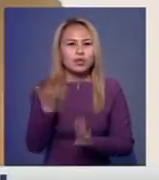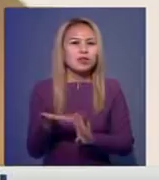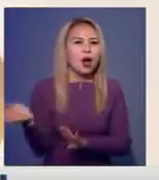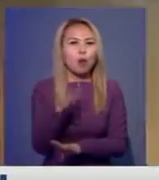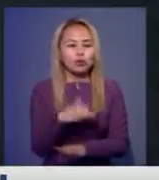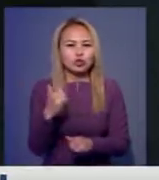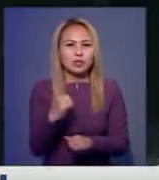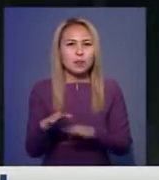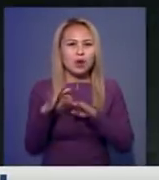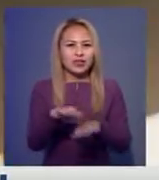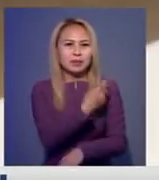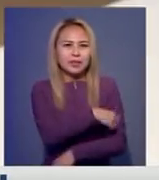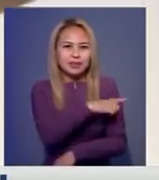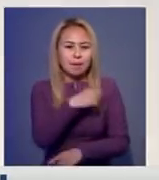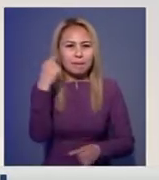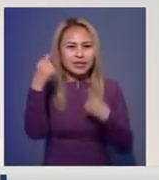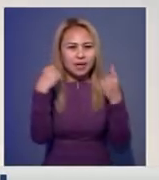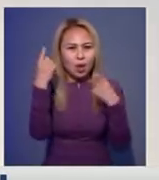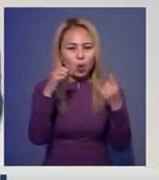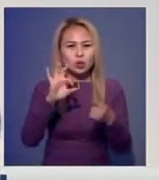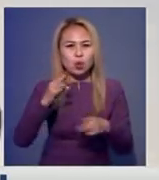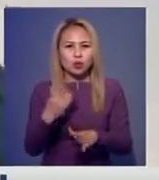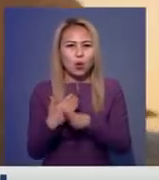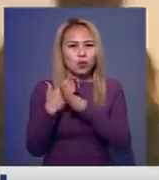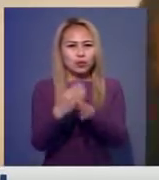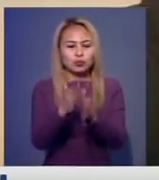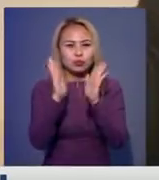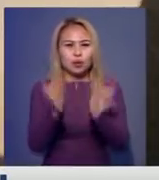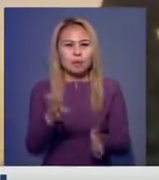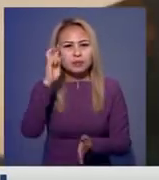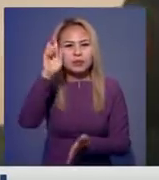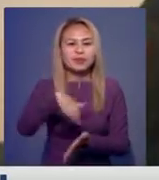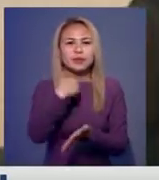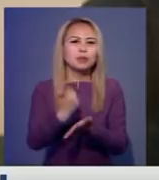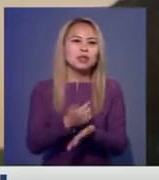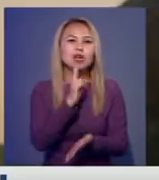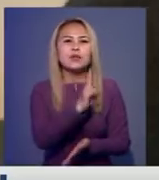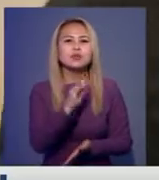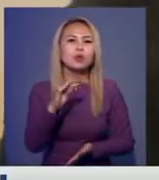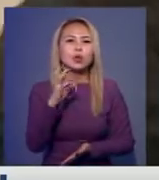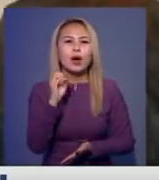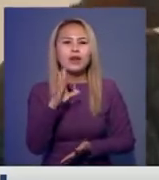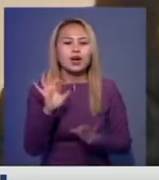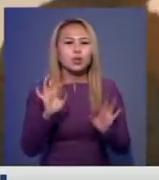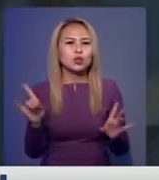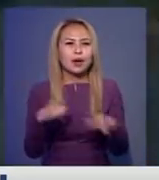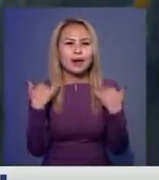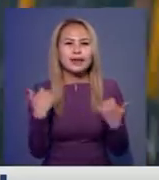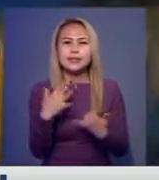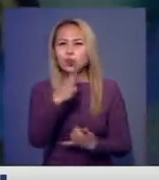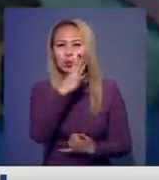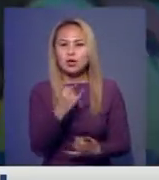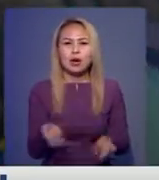шараларын жүргізді. Оларға медициналық, психологиялық және әлеуметтік көмек көрсетілді. Мемлекет басшысы Қасым-Жомарт Тоқаевтың